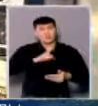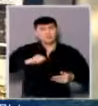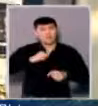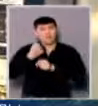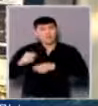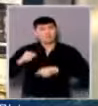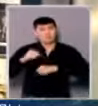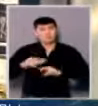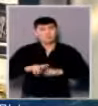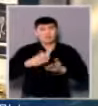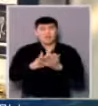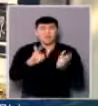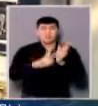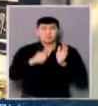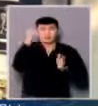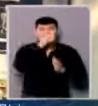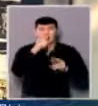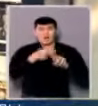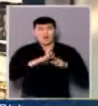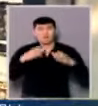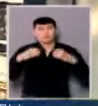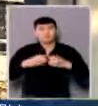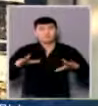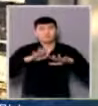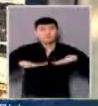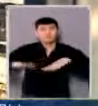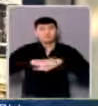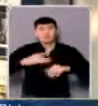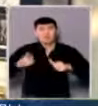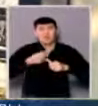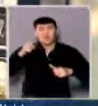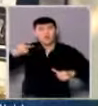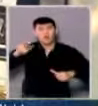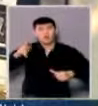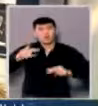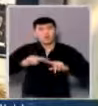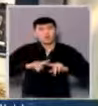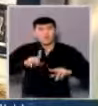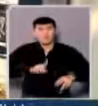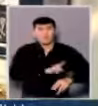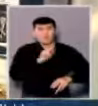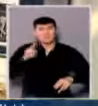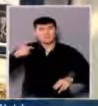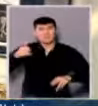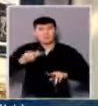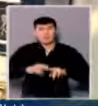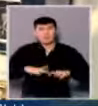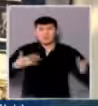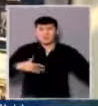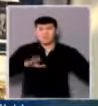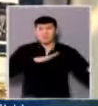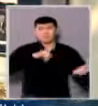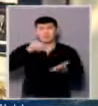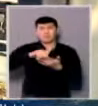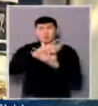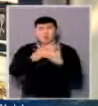изготовил в 1970 году артист оркестра народных инструментов имени Курмангазы, мастер Генулас Магулов. С этой домброй Гатау выступал